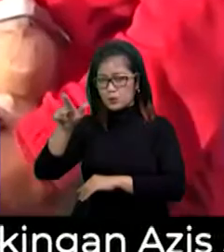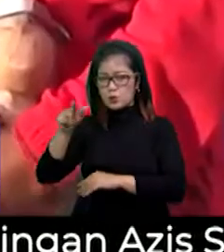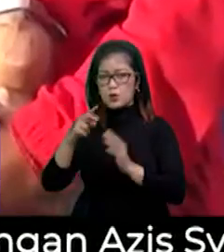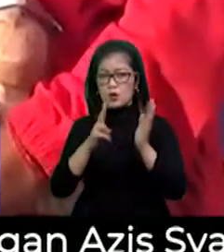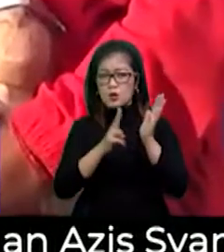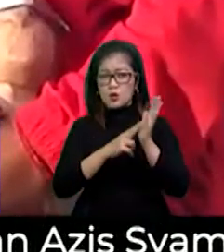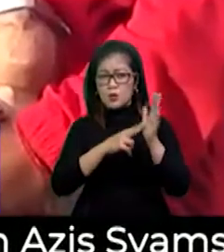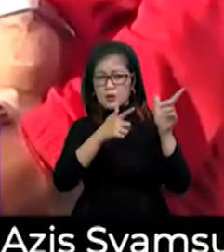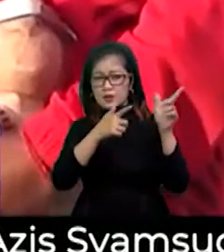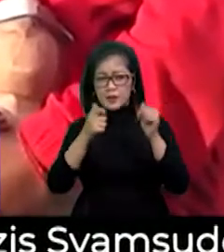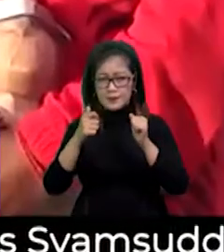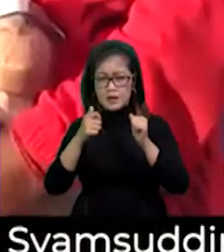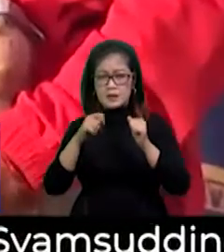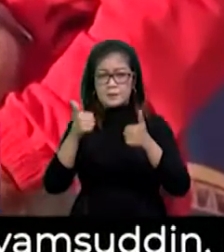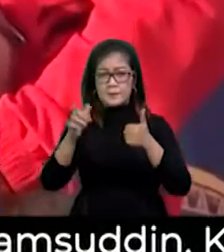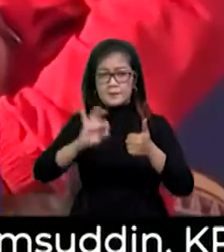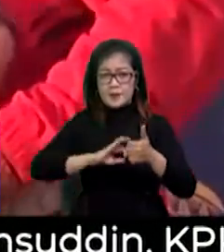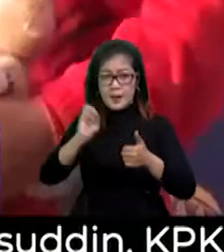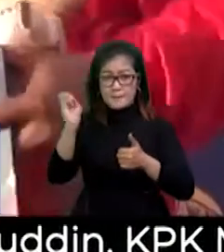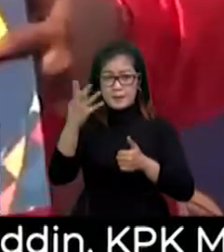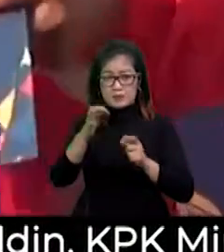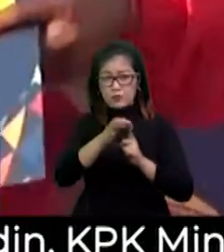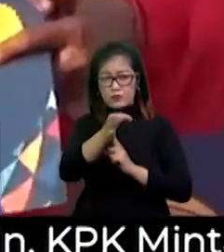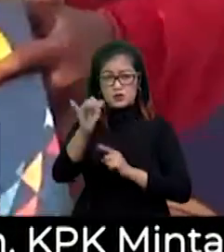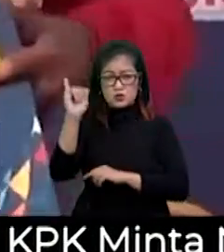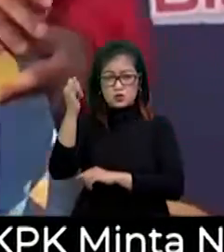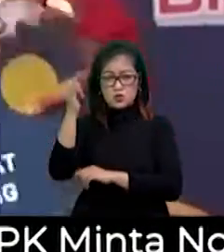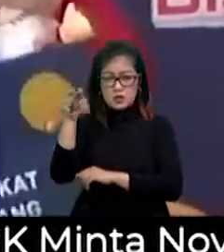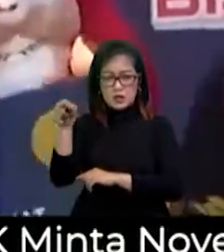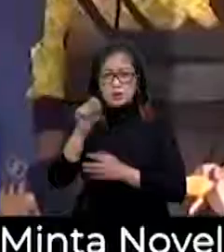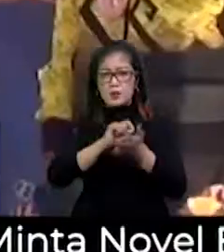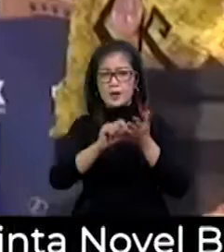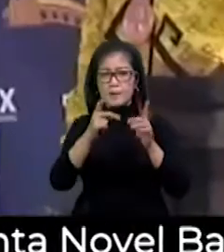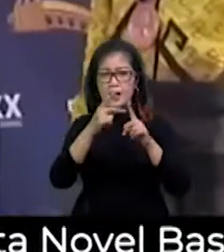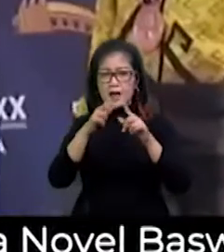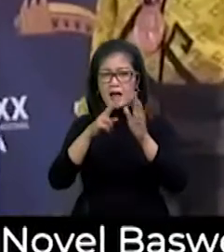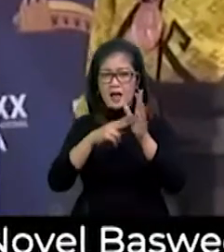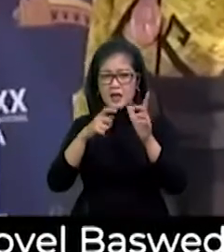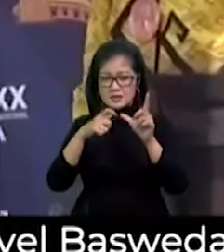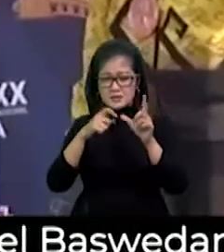reaksi, medali emas direbut Provinsi Yogyakarta atas nama Hans Christian Pratama.